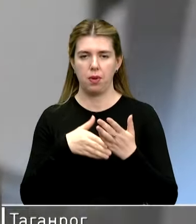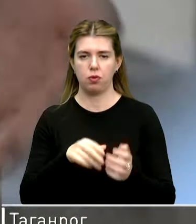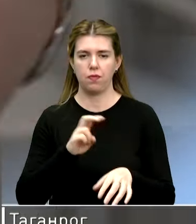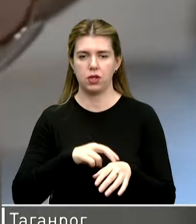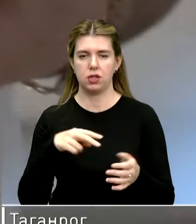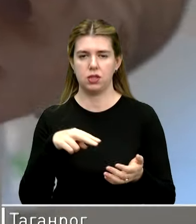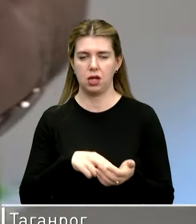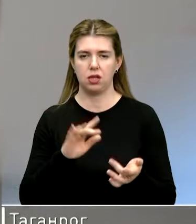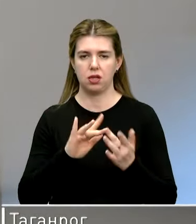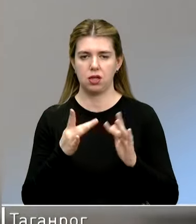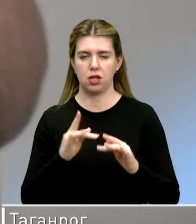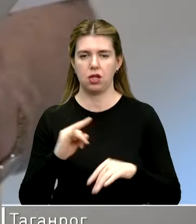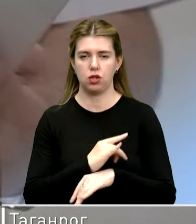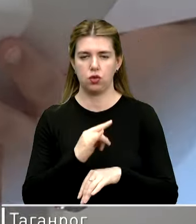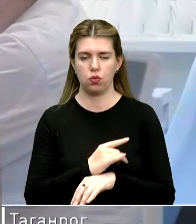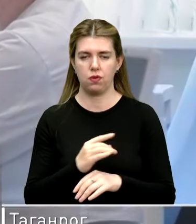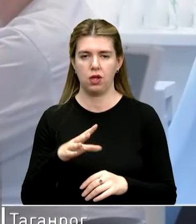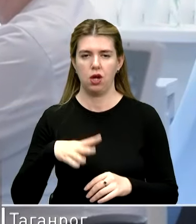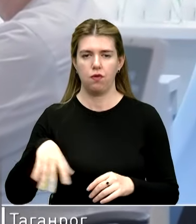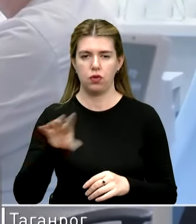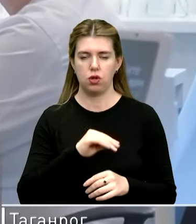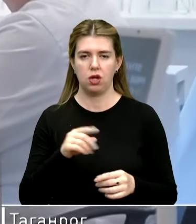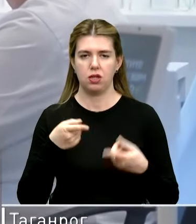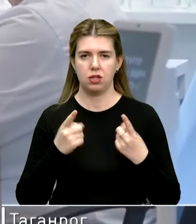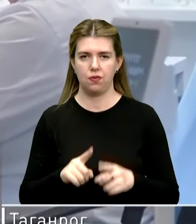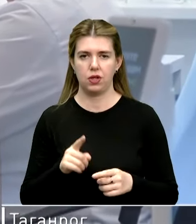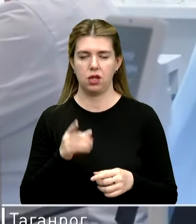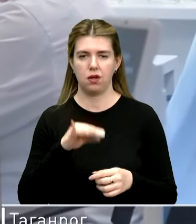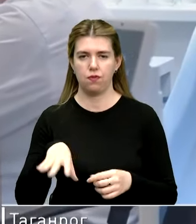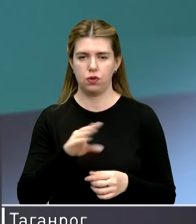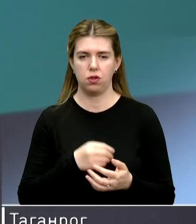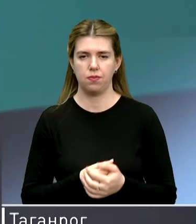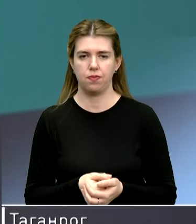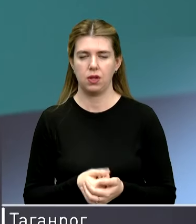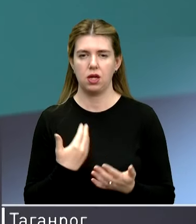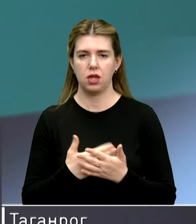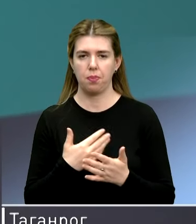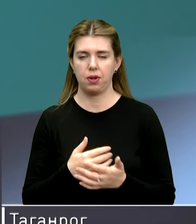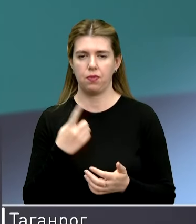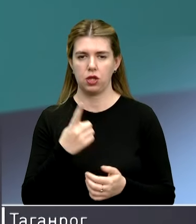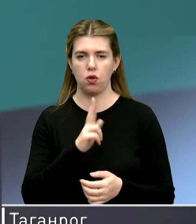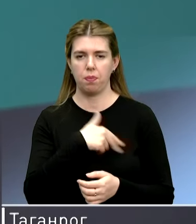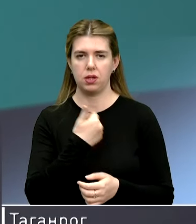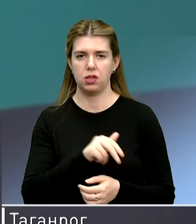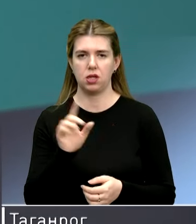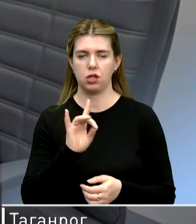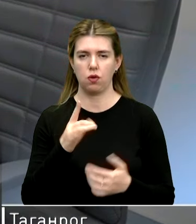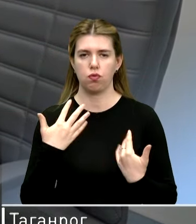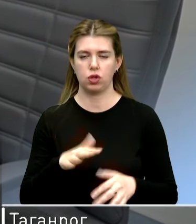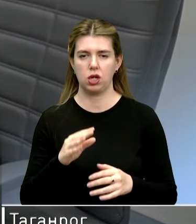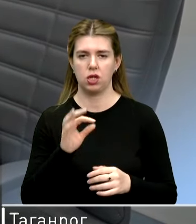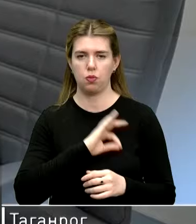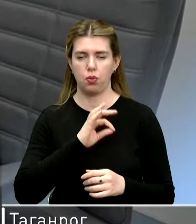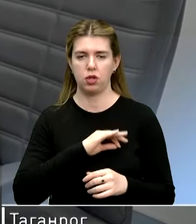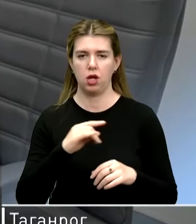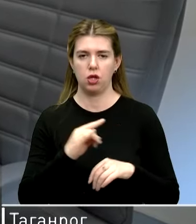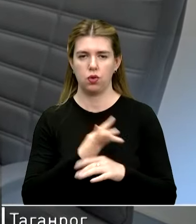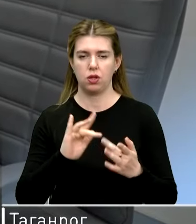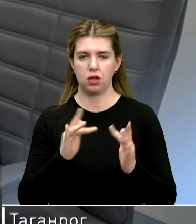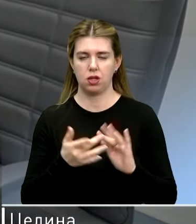врача станет совсем не человек? Все это вполне реальное, настоящее. Например, в одной из клиник Ростова уже используют